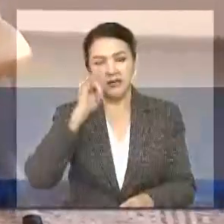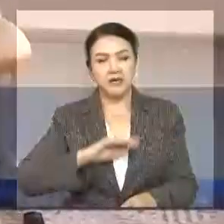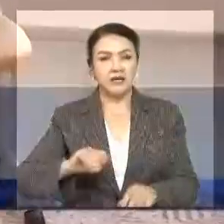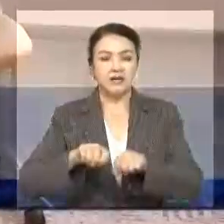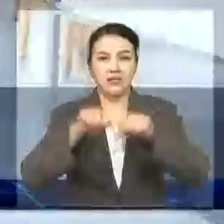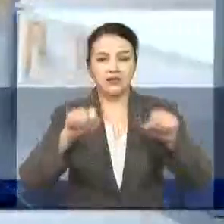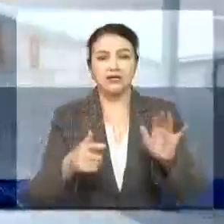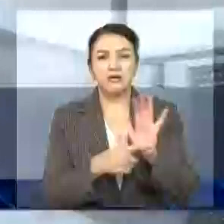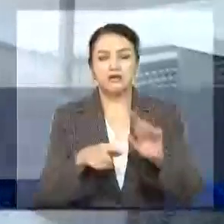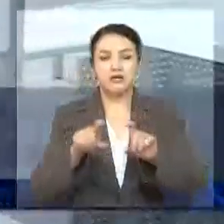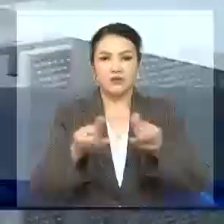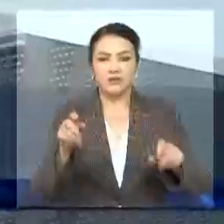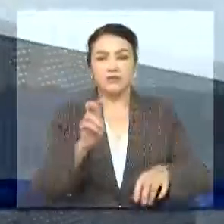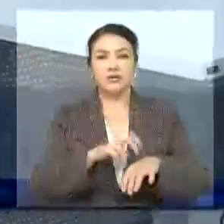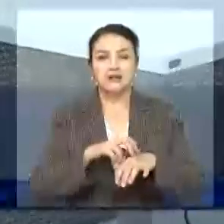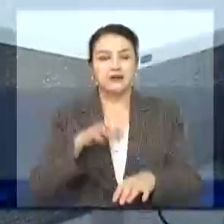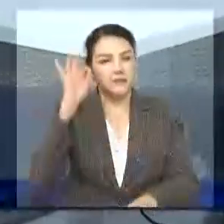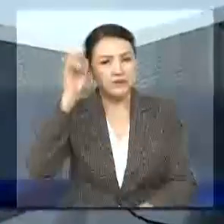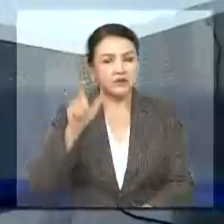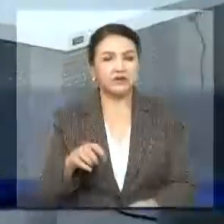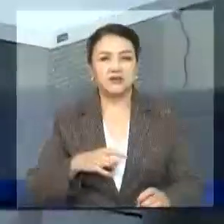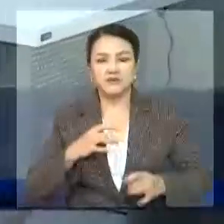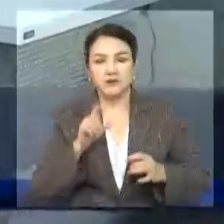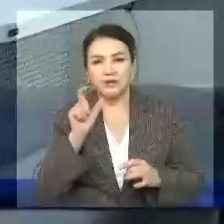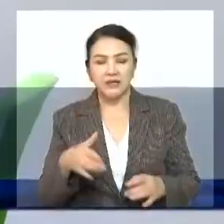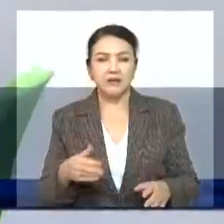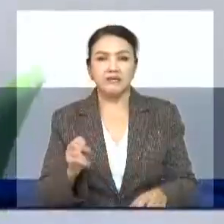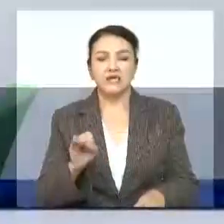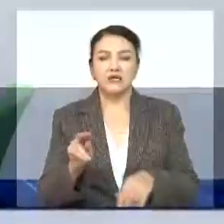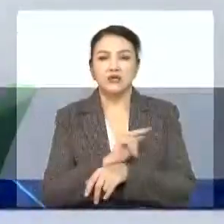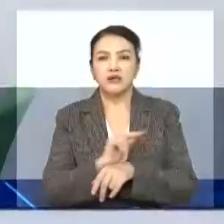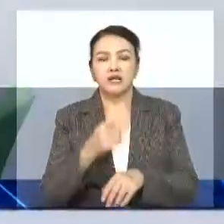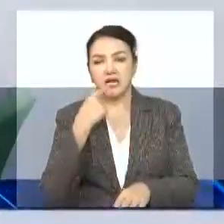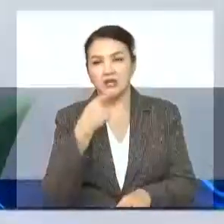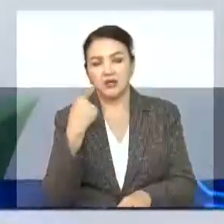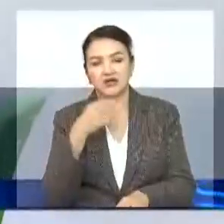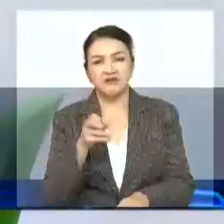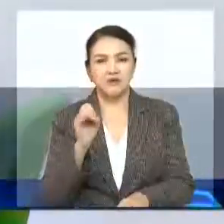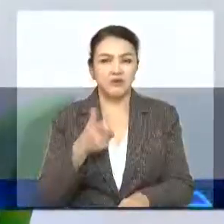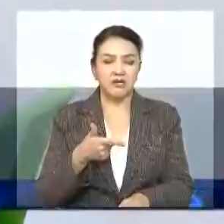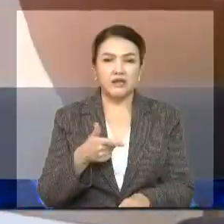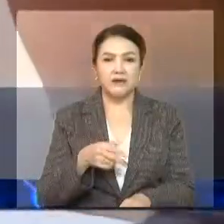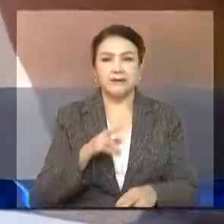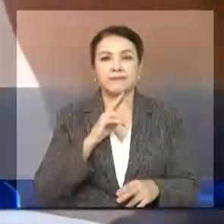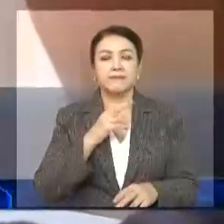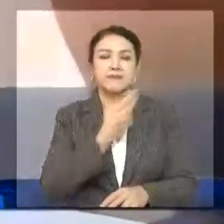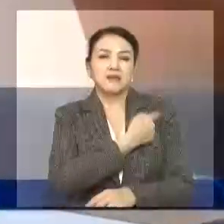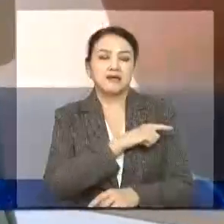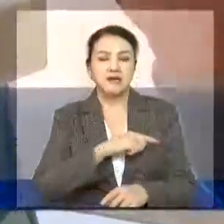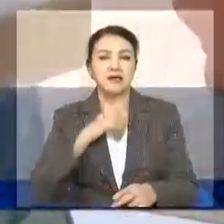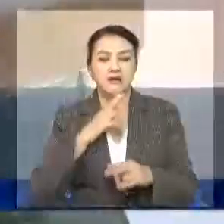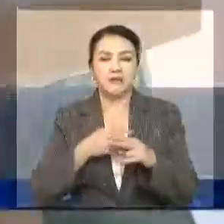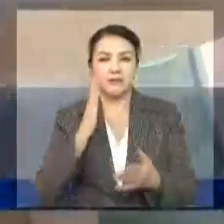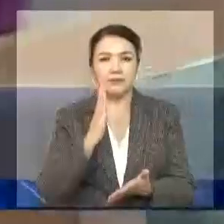ашылған 7-ші орталық. Мұнда дәрігер психиатр, невропатолог, педиатр, логопед, дефектолог, медбике сынды барлығы 50-ге